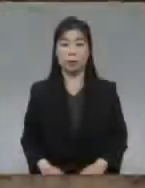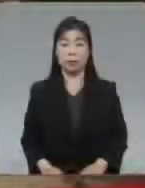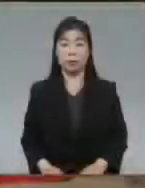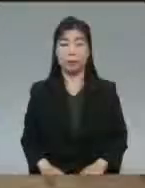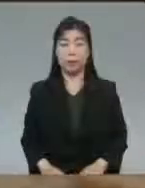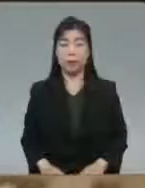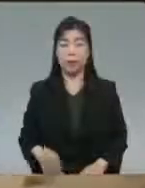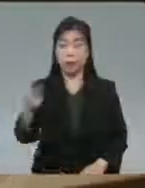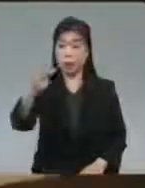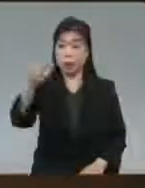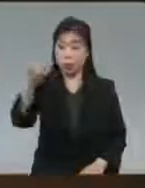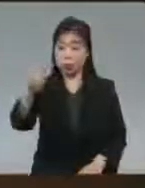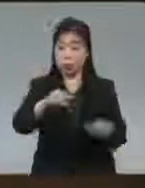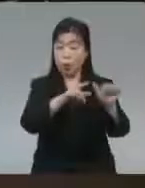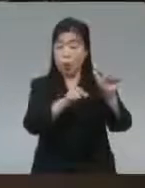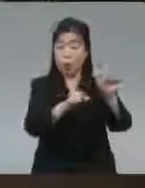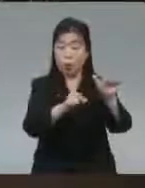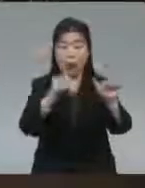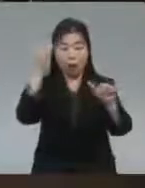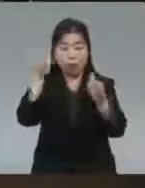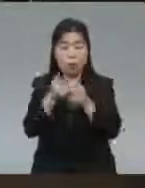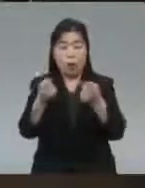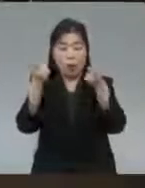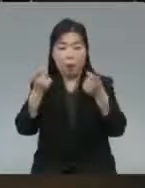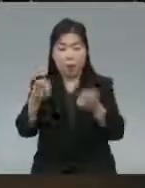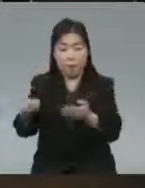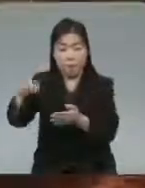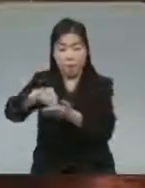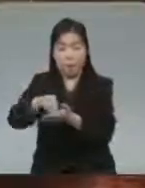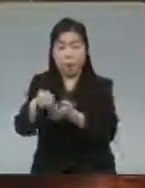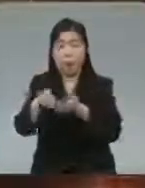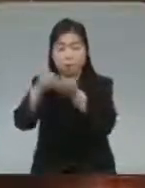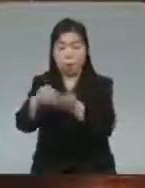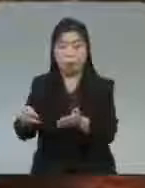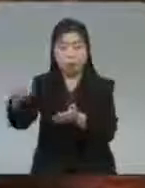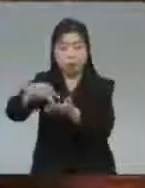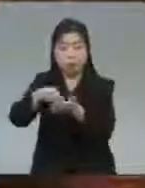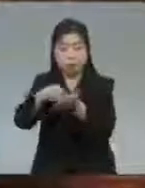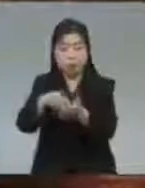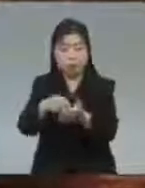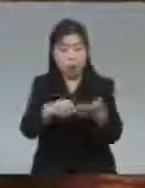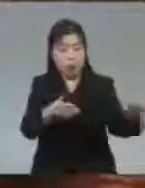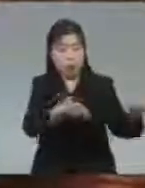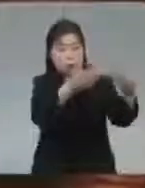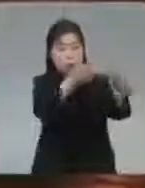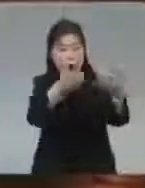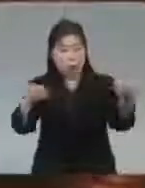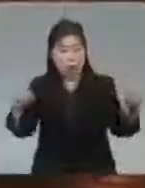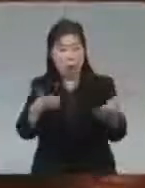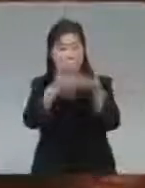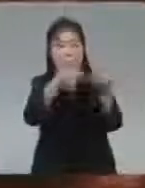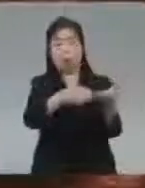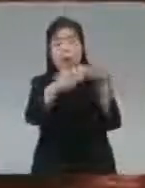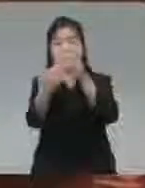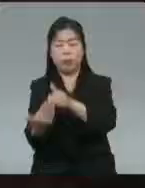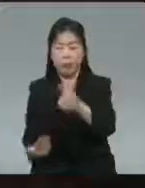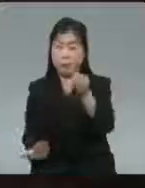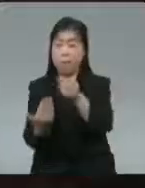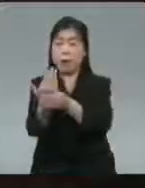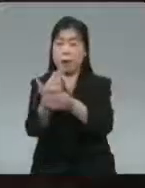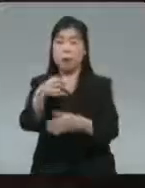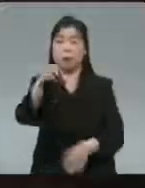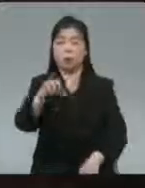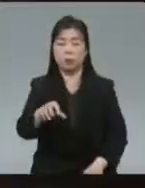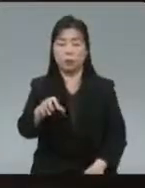欧州を歴訪中のムンジェイン大統領はイタリアとイギリス訪問を終えて現地時間の2冠